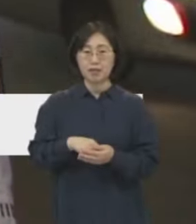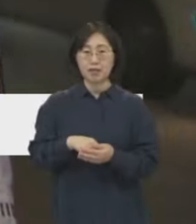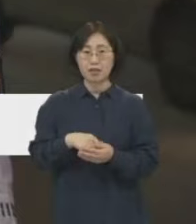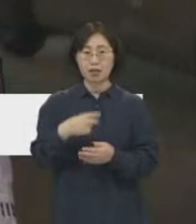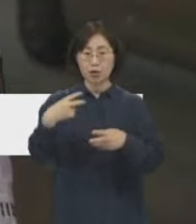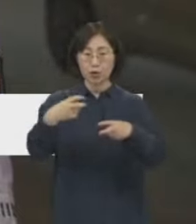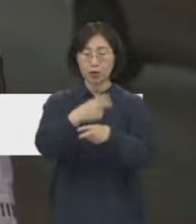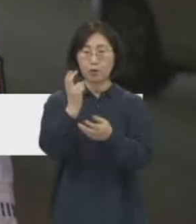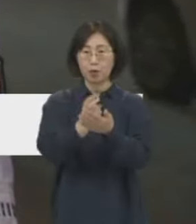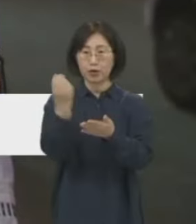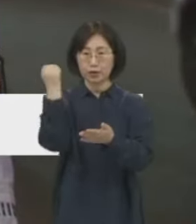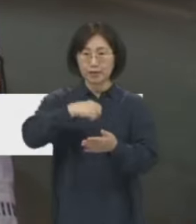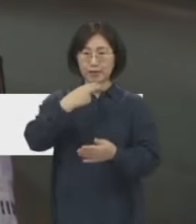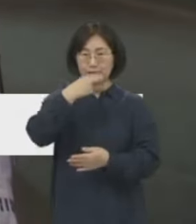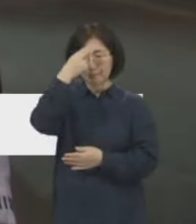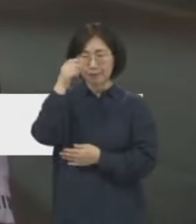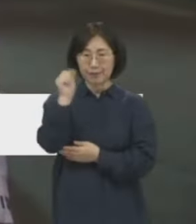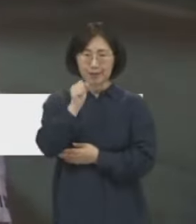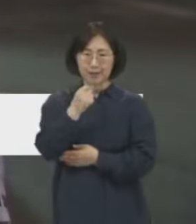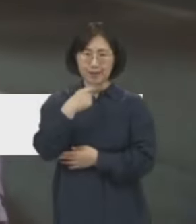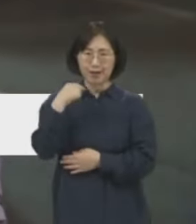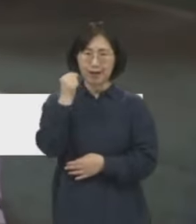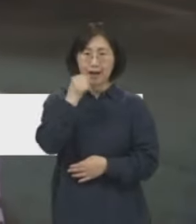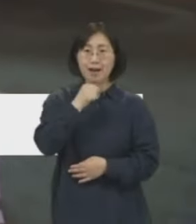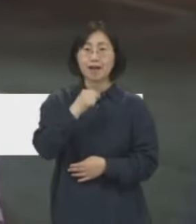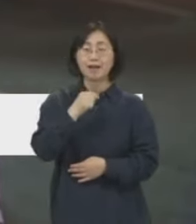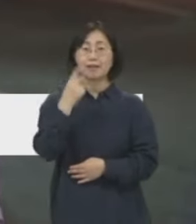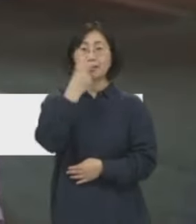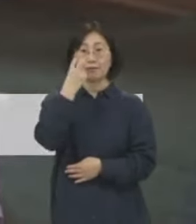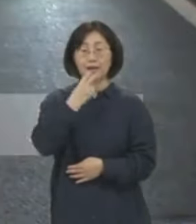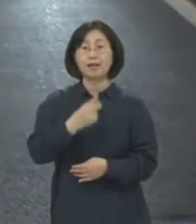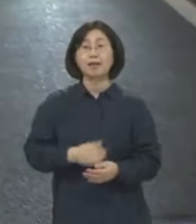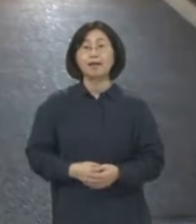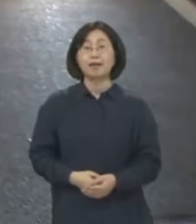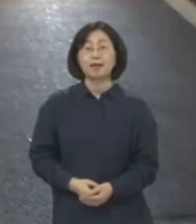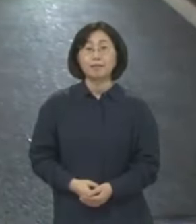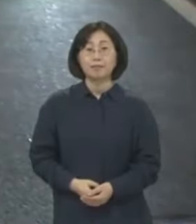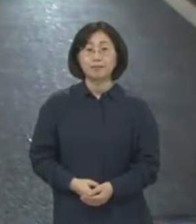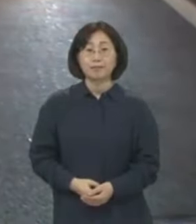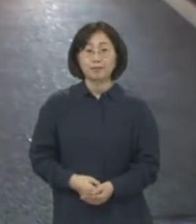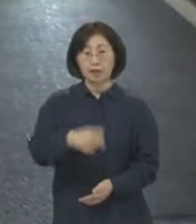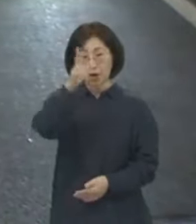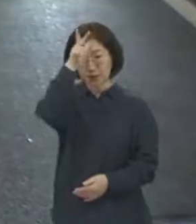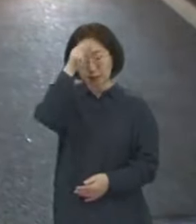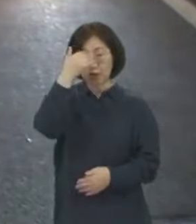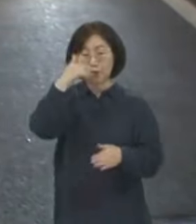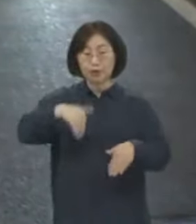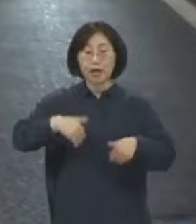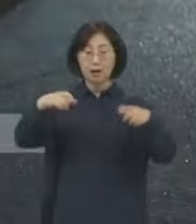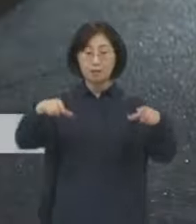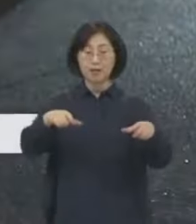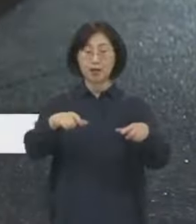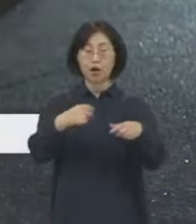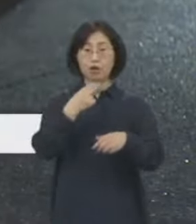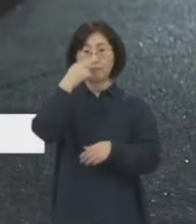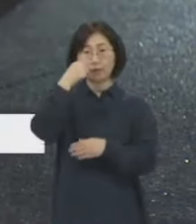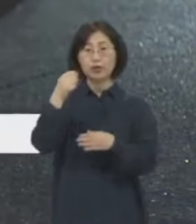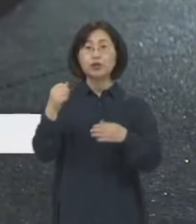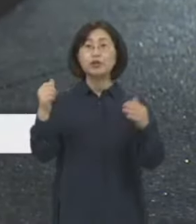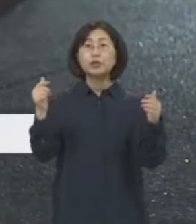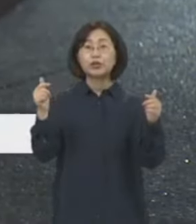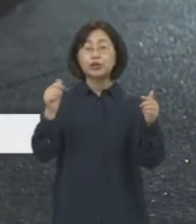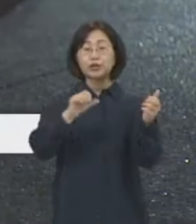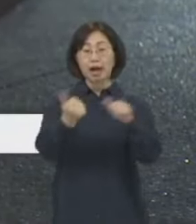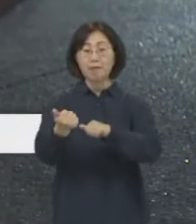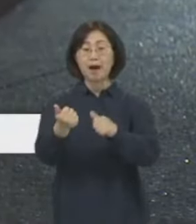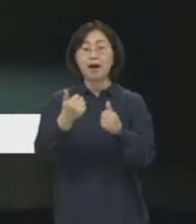교통법규 위반 행위에 강력하게 총력 대응하도록 하겠습니다. 경찰은 충남에서 음주 사망사고가 일정 수준으로